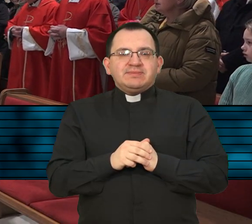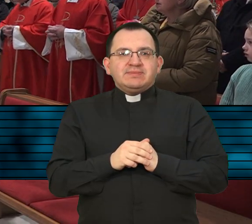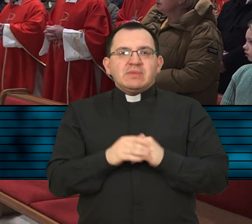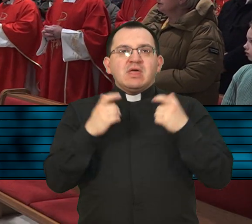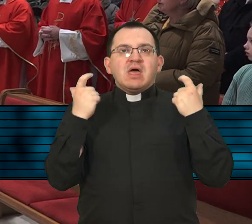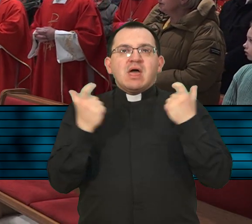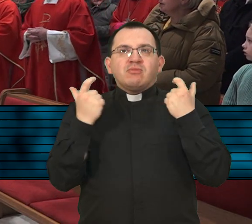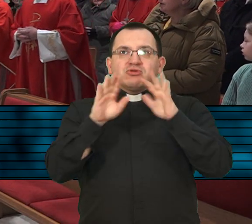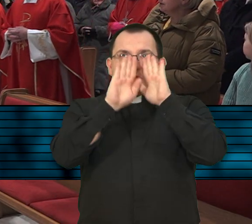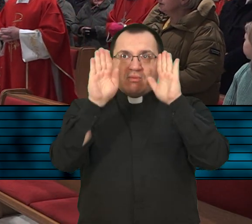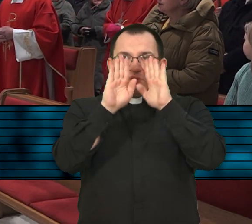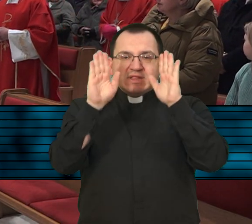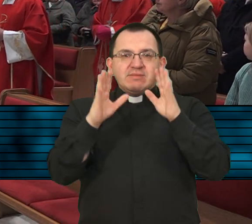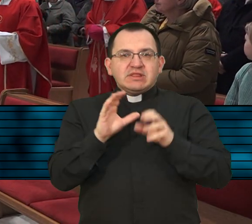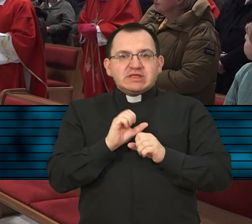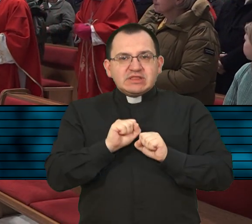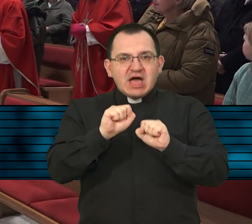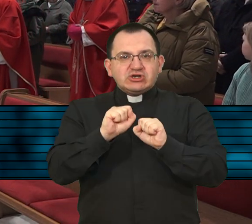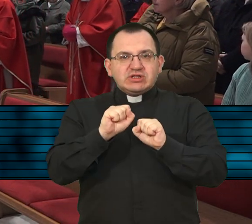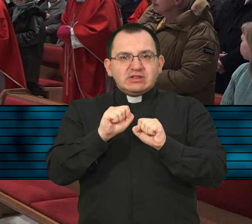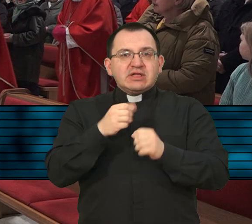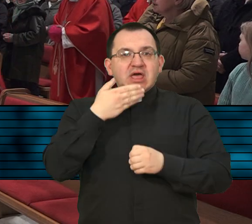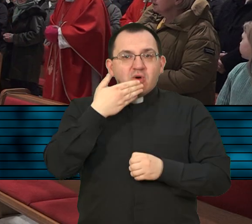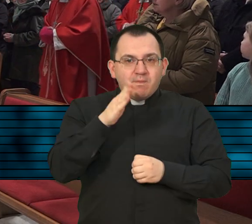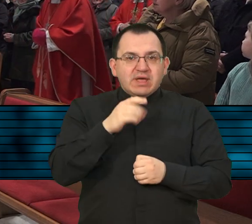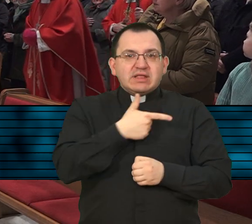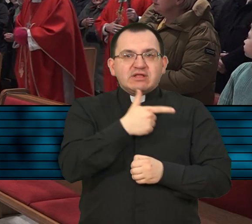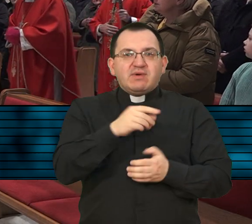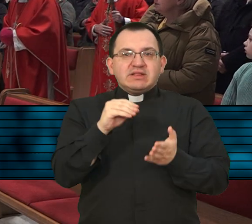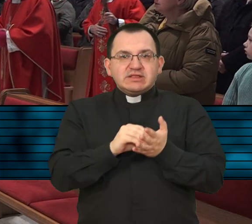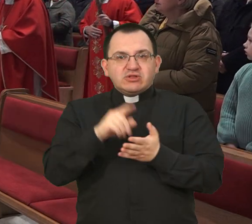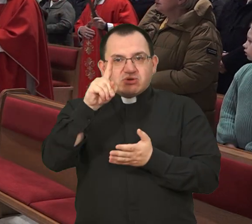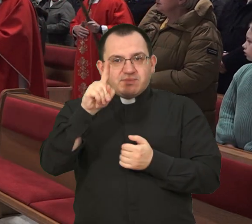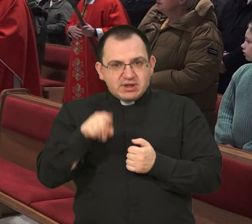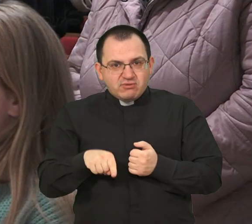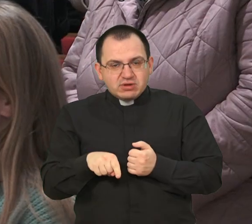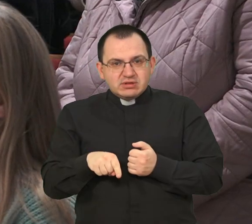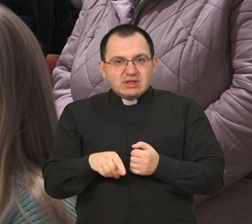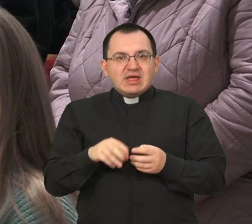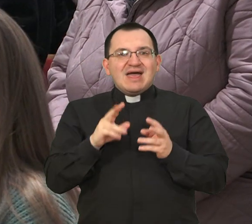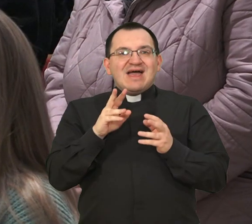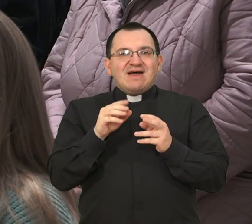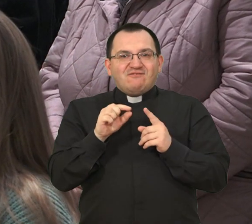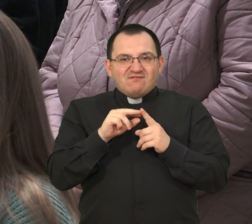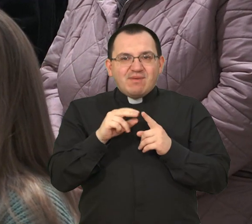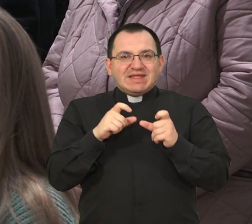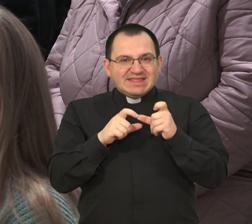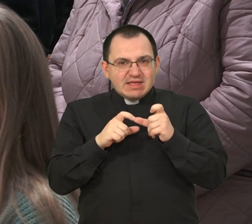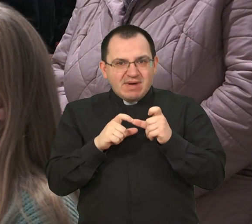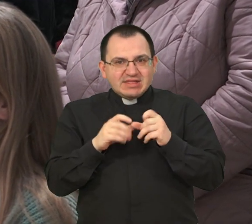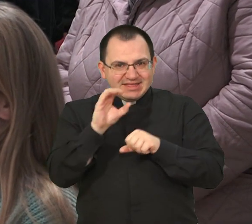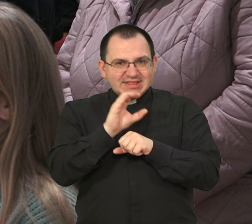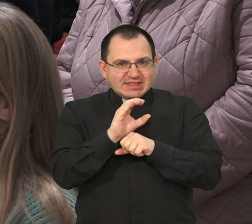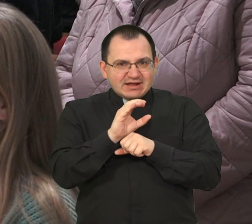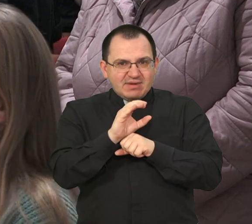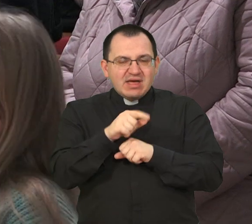Proslavom nebeskih zaštitnika u petak 20. siječnja Varaždinska župa svetog Fabijana i Sebastijana započela je u crkvi